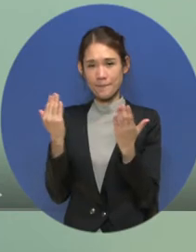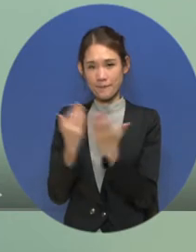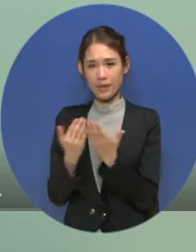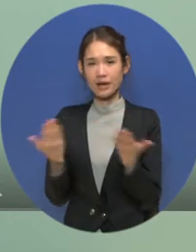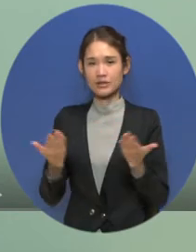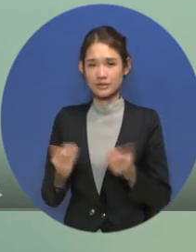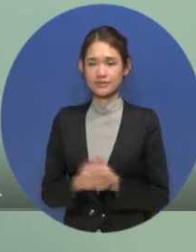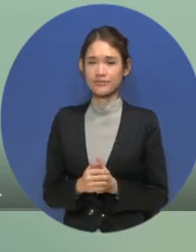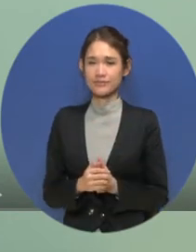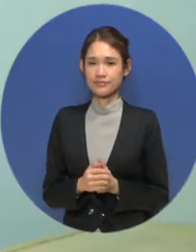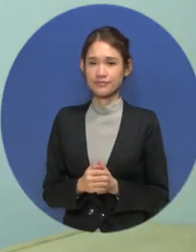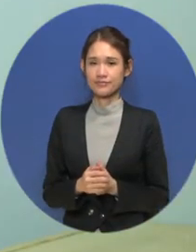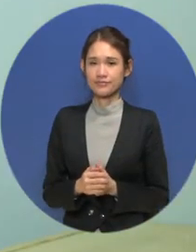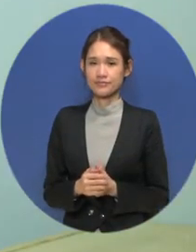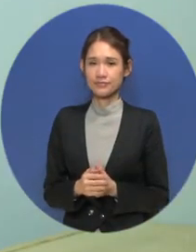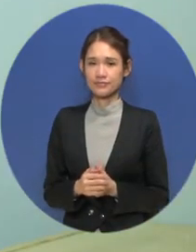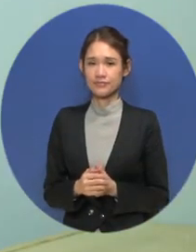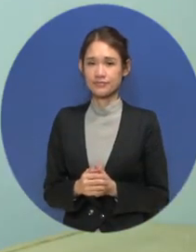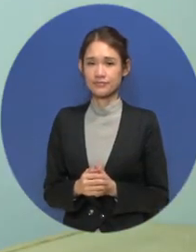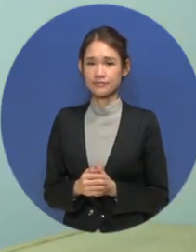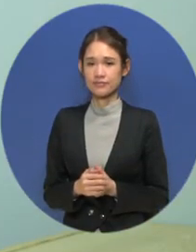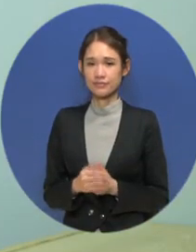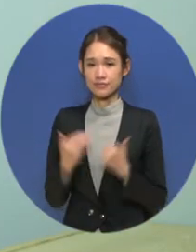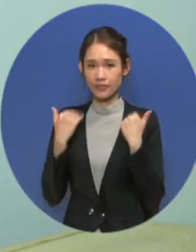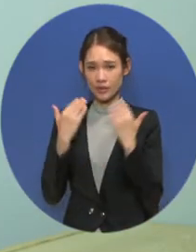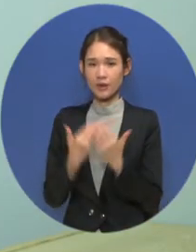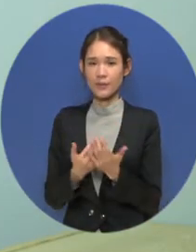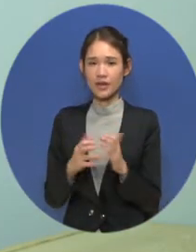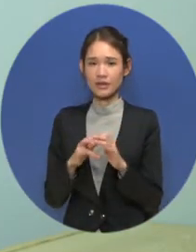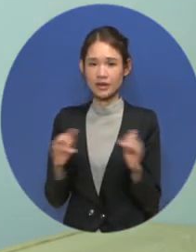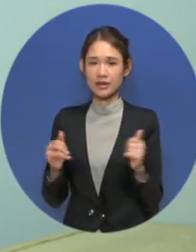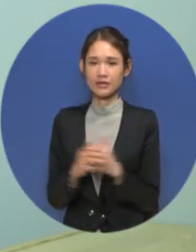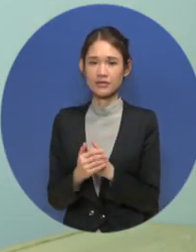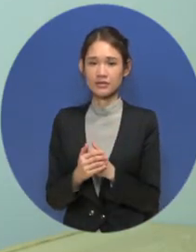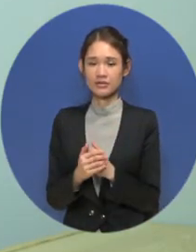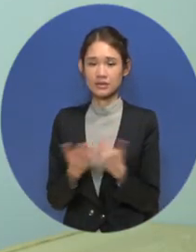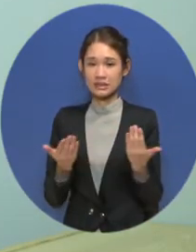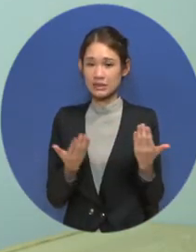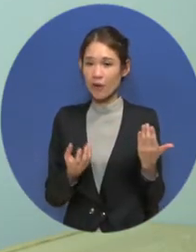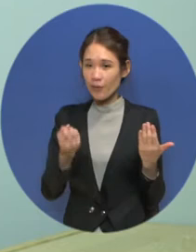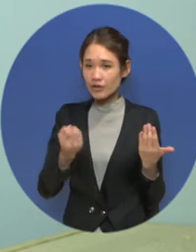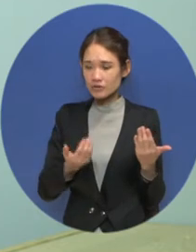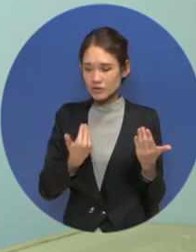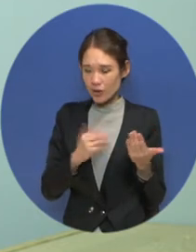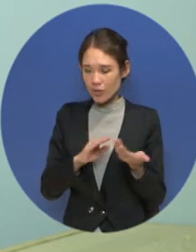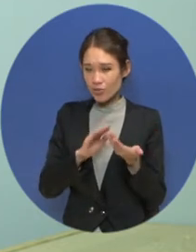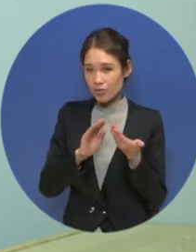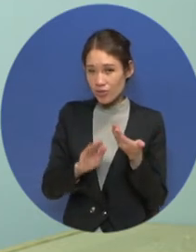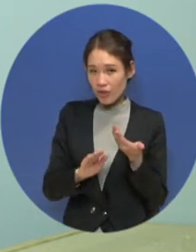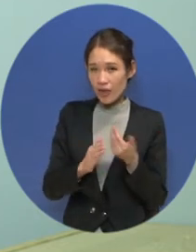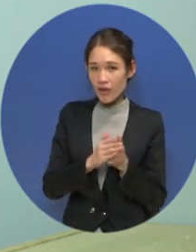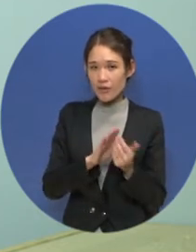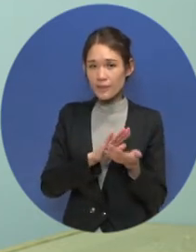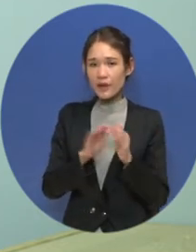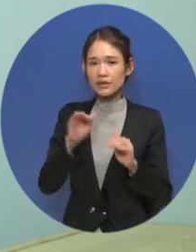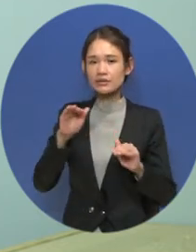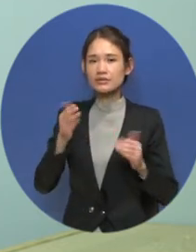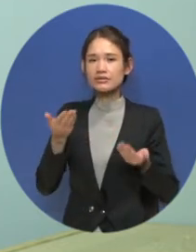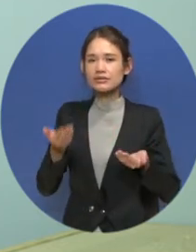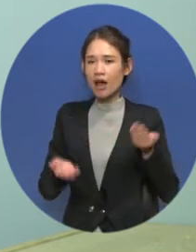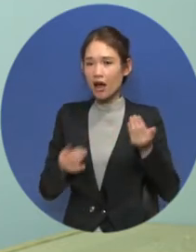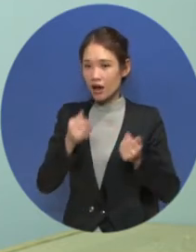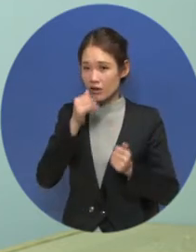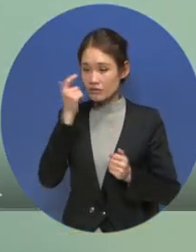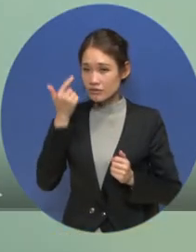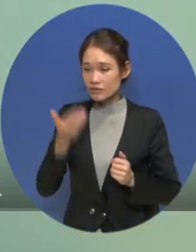일입니다. 그러면 발달장애인분들이 여기서 직업을 갖기 전과 후의 그런 차이점이 있다면